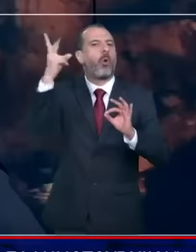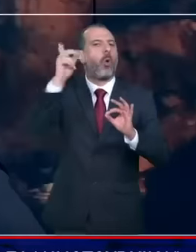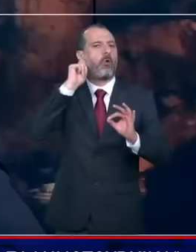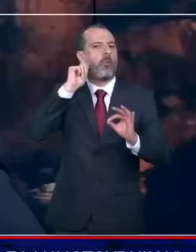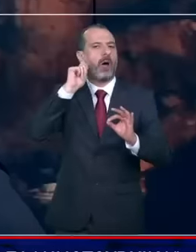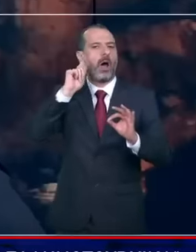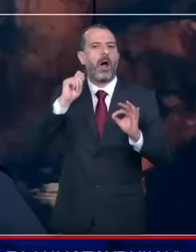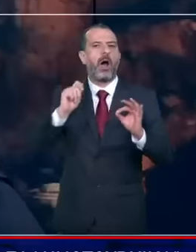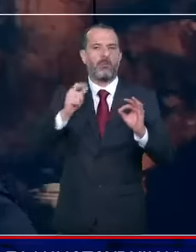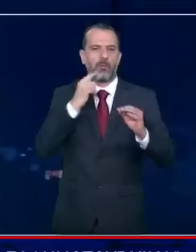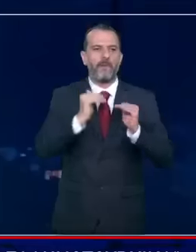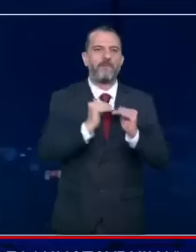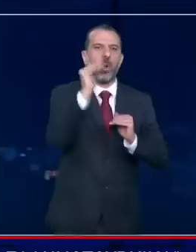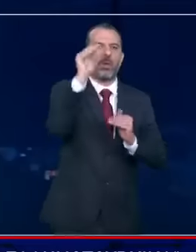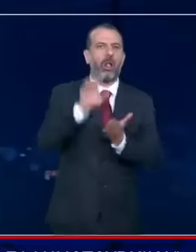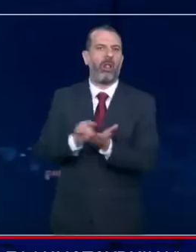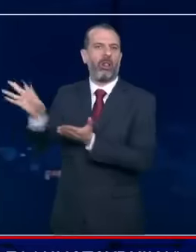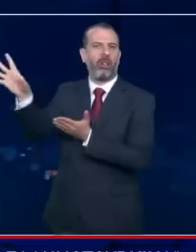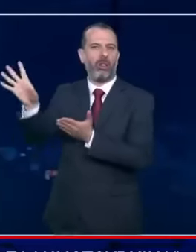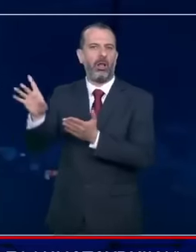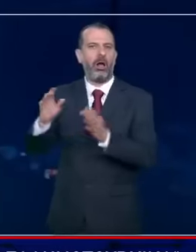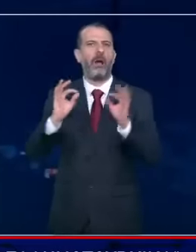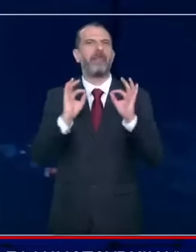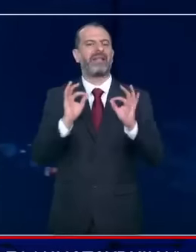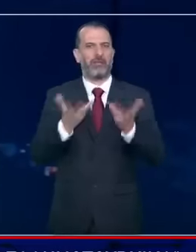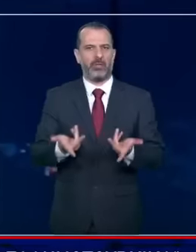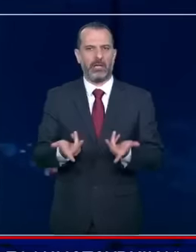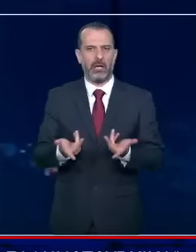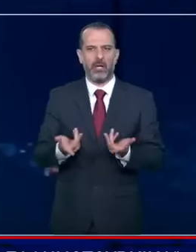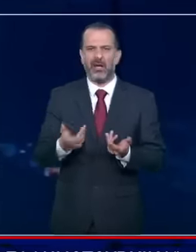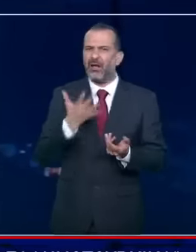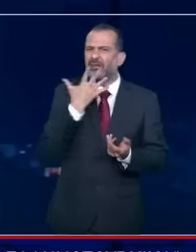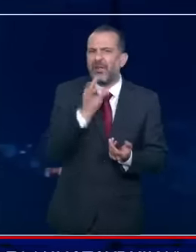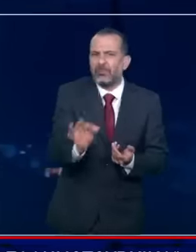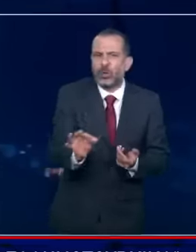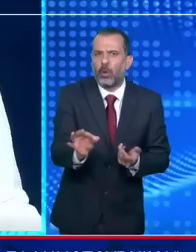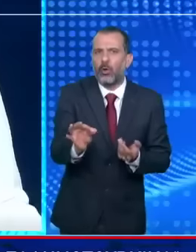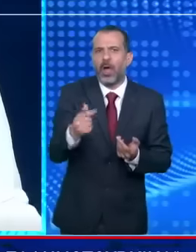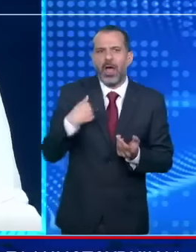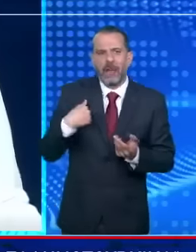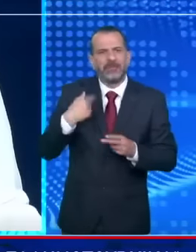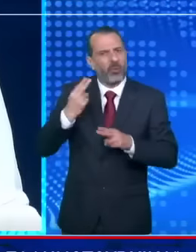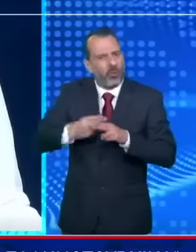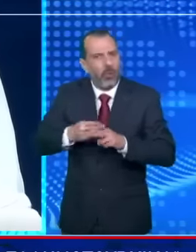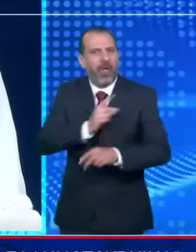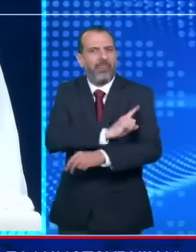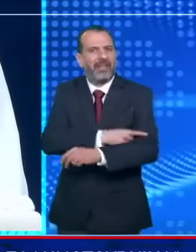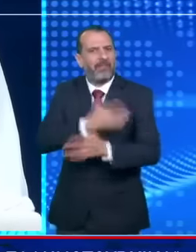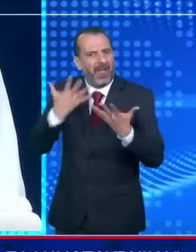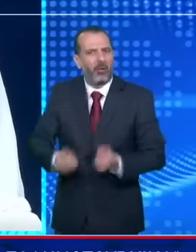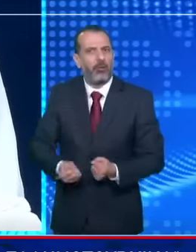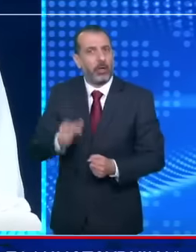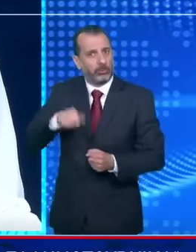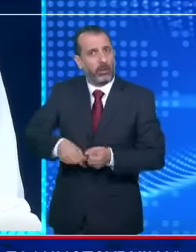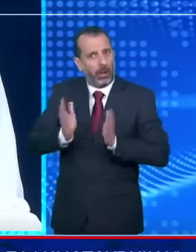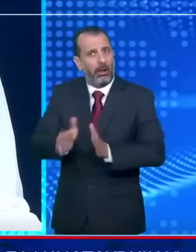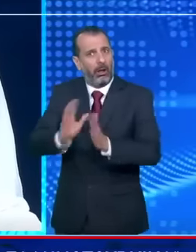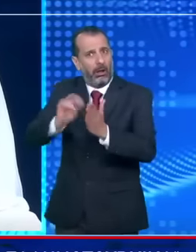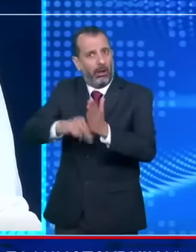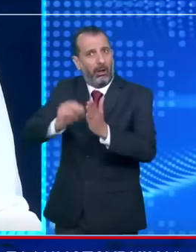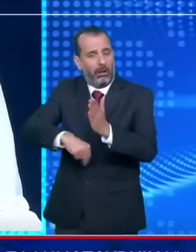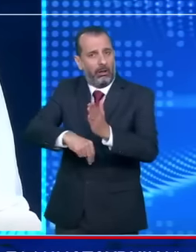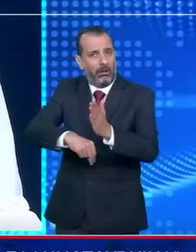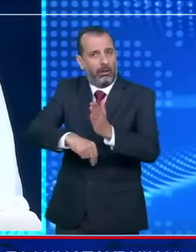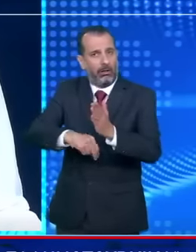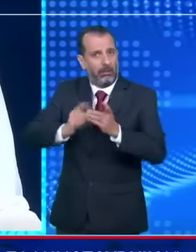όνομα Μακεδονία. Γιατί να χάσουμε αυτό το διαπραγματευτικό μας χαρτί αυτή τη στιγμή? Αυτή